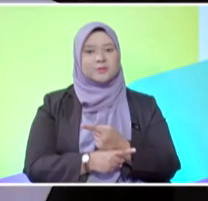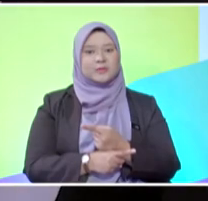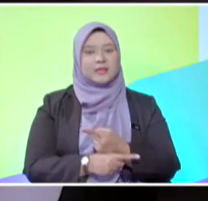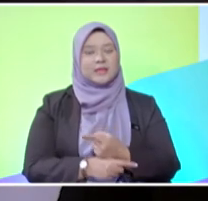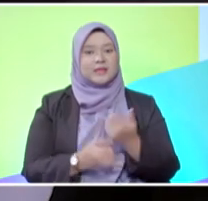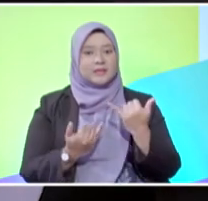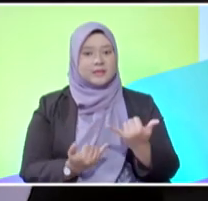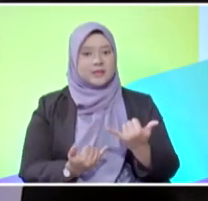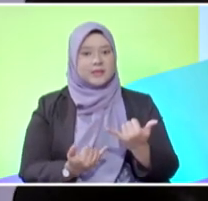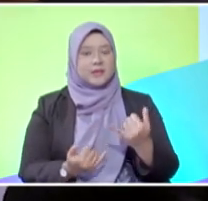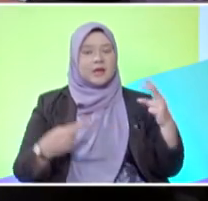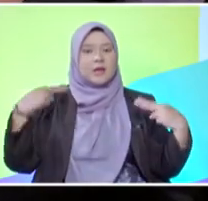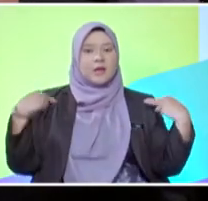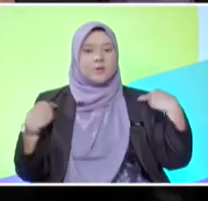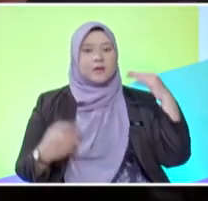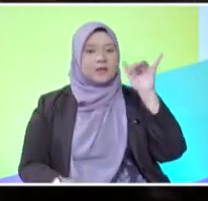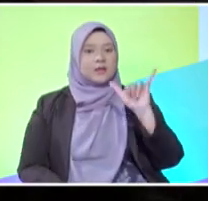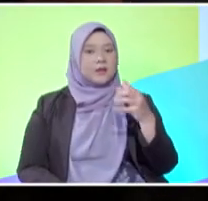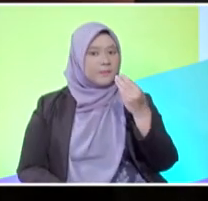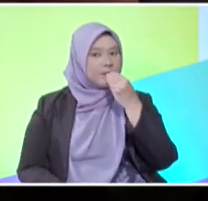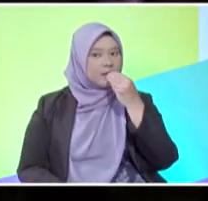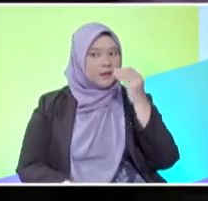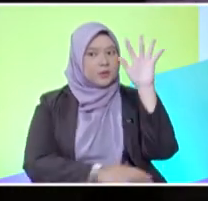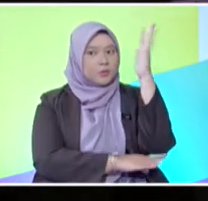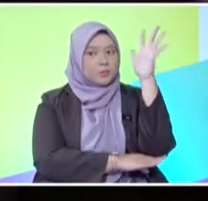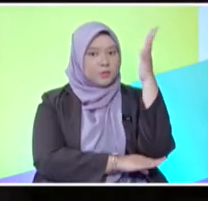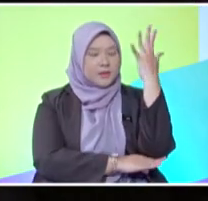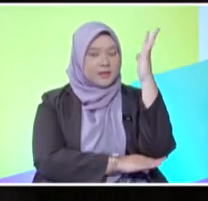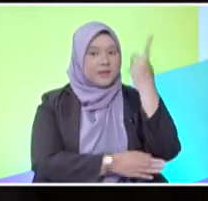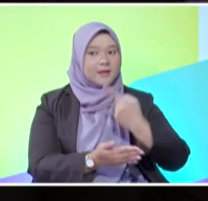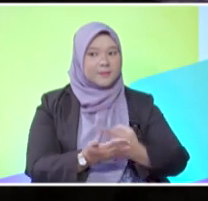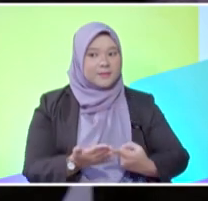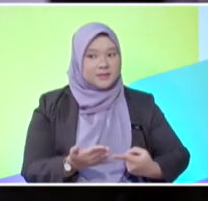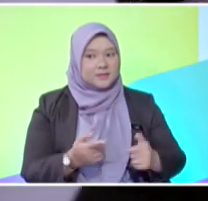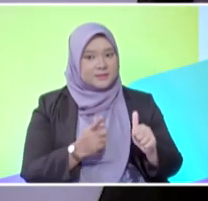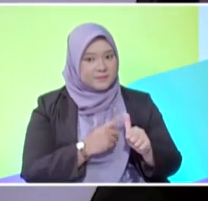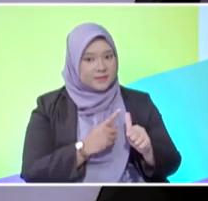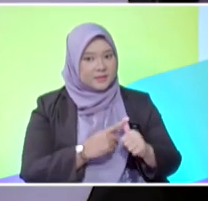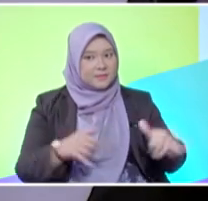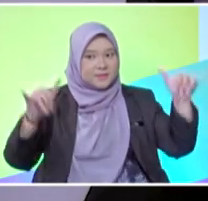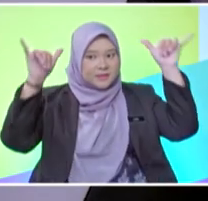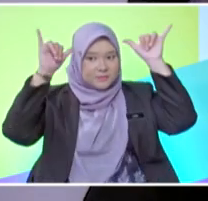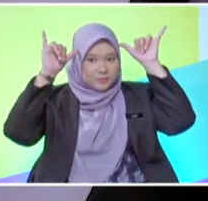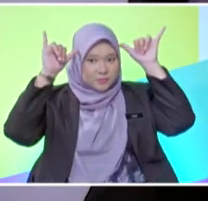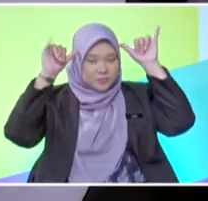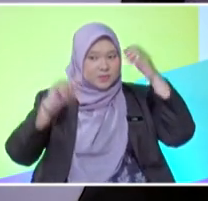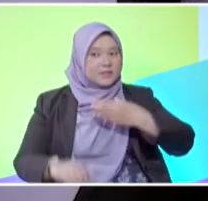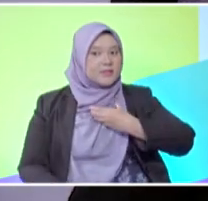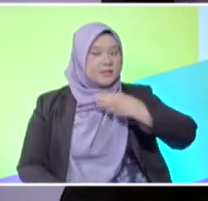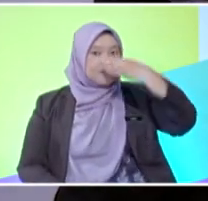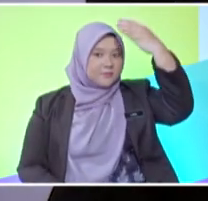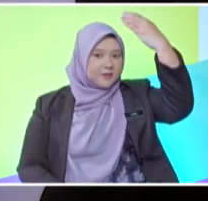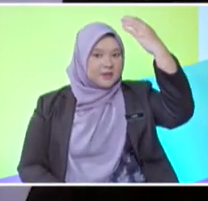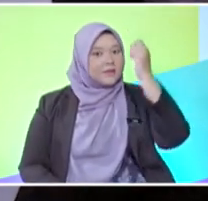ada lembu si rafah dan juga daging dan tumbuhan ya maka